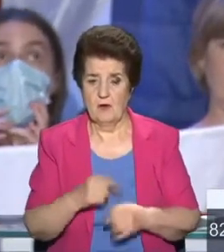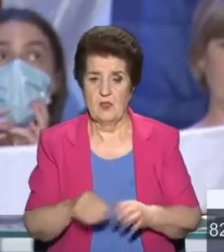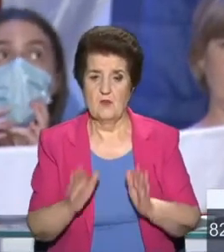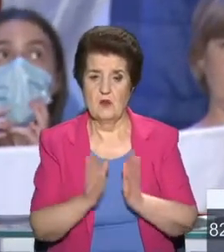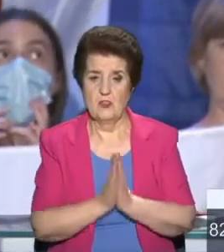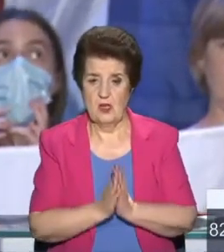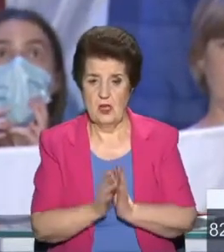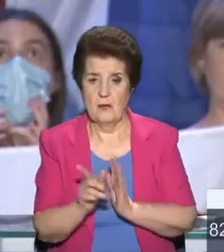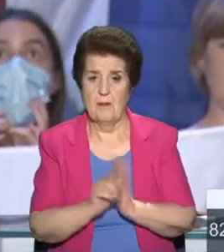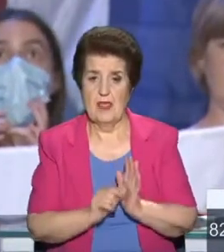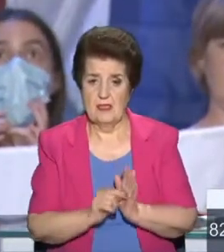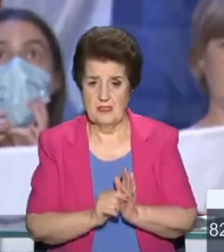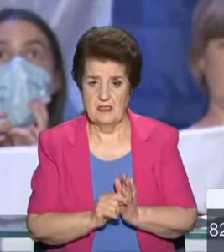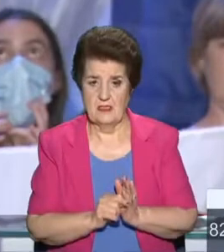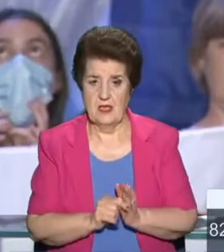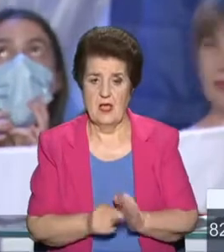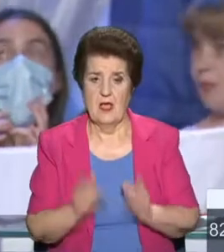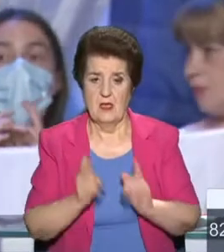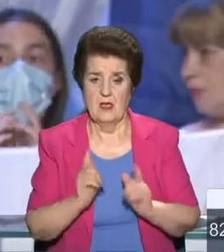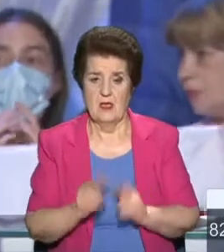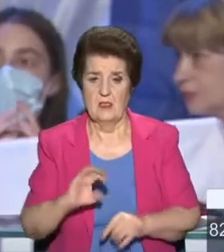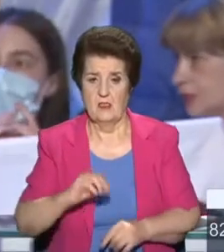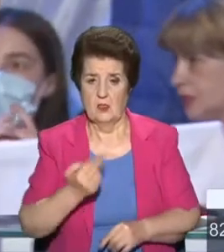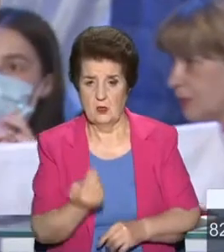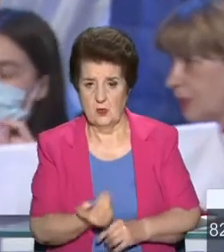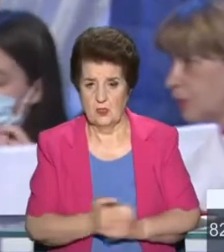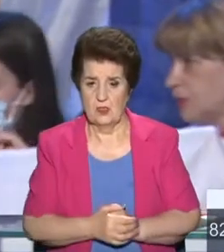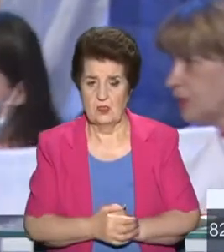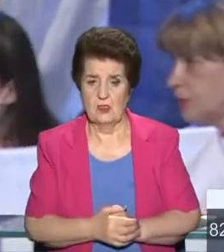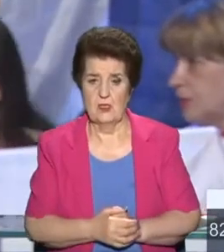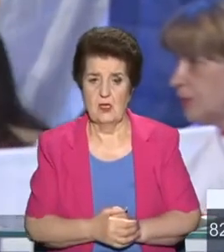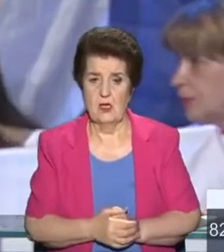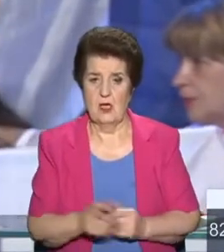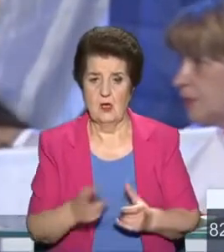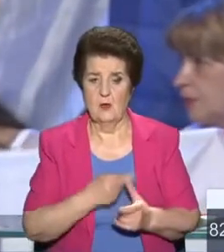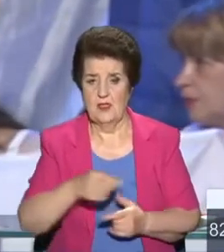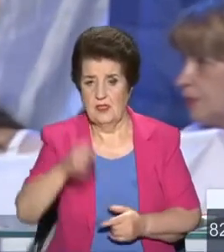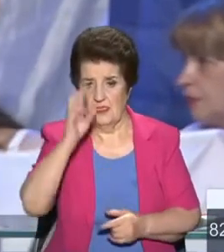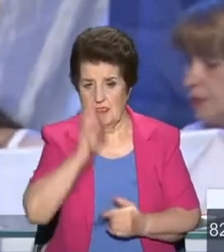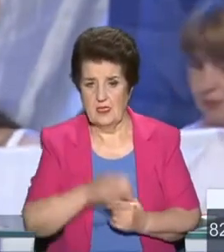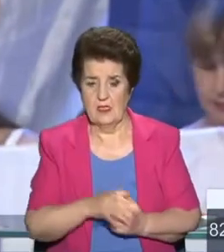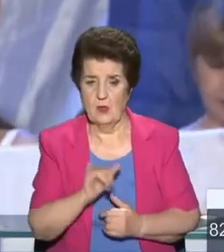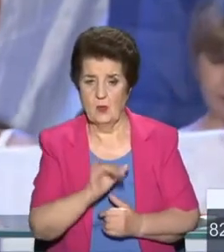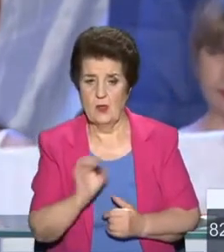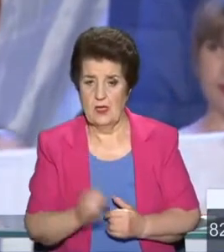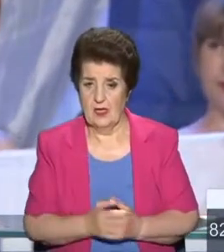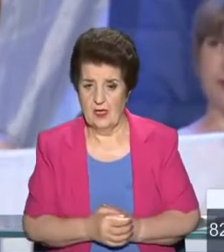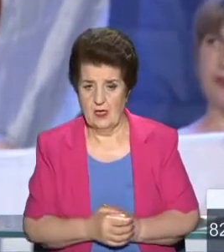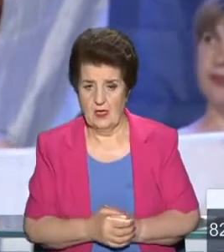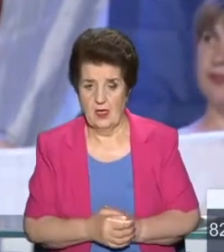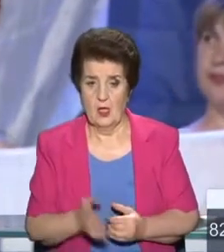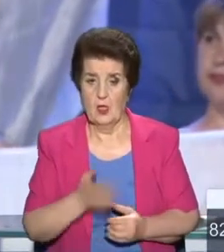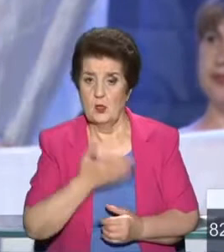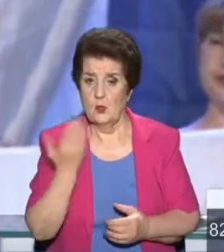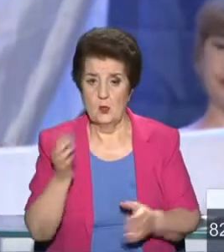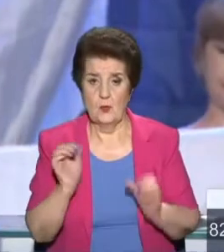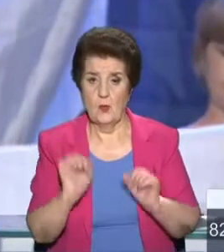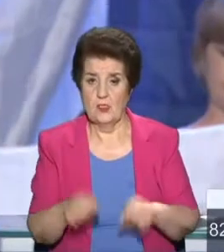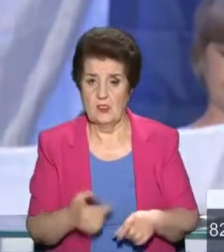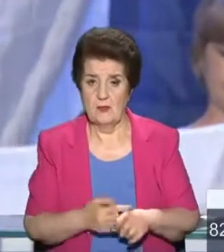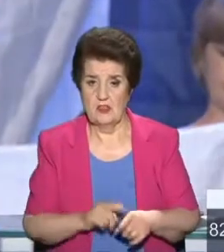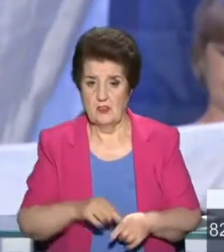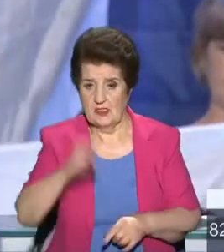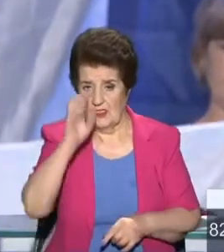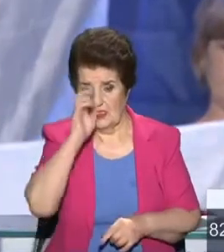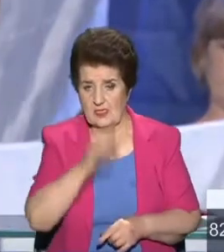pensie fiindcă nu avem și acordul sociale a cate cu anumite state din UE nu este posibil acest stat